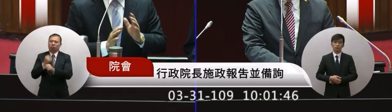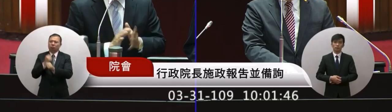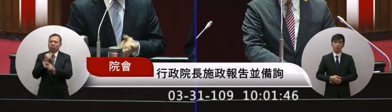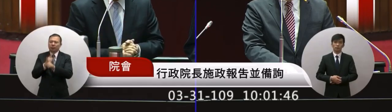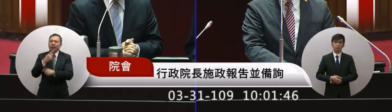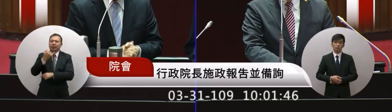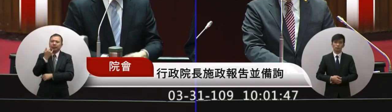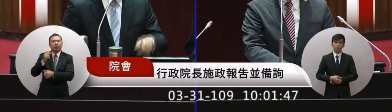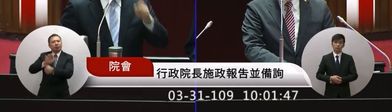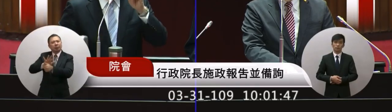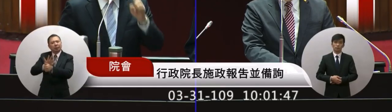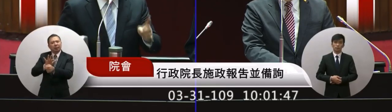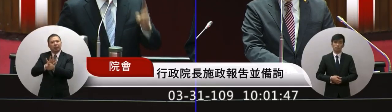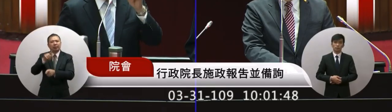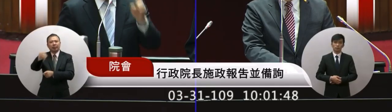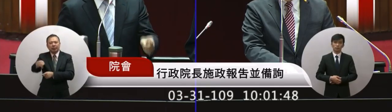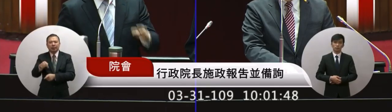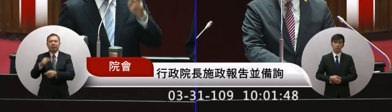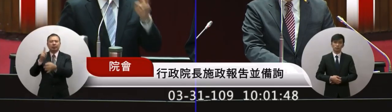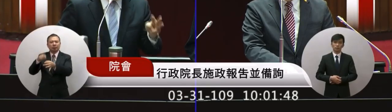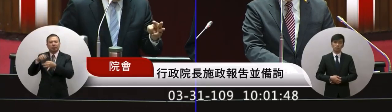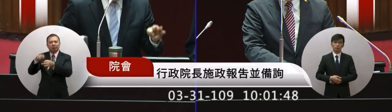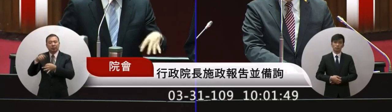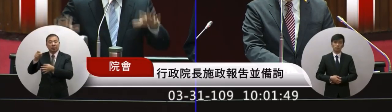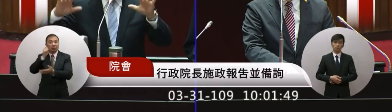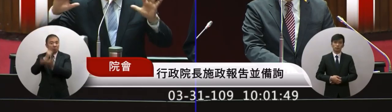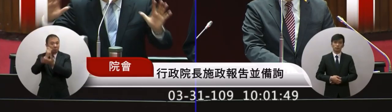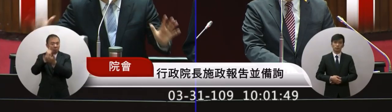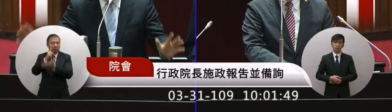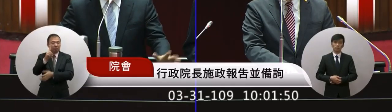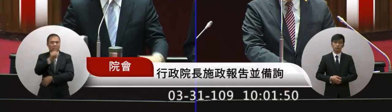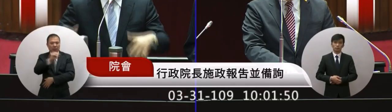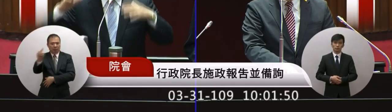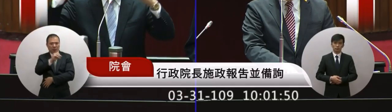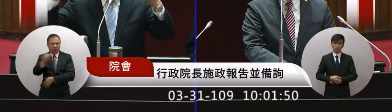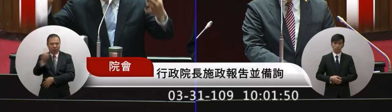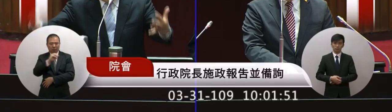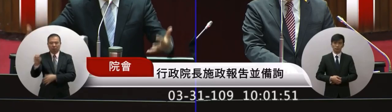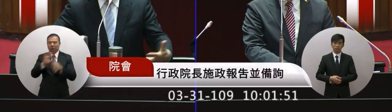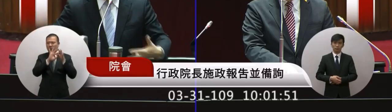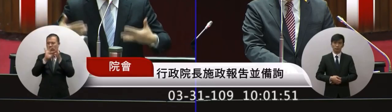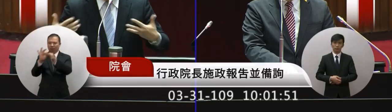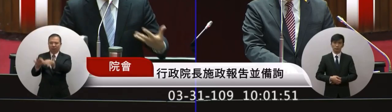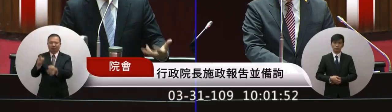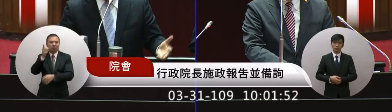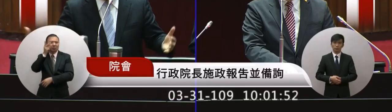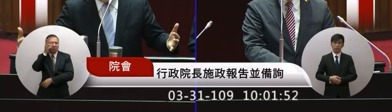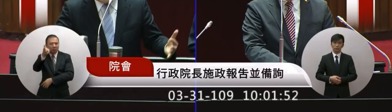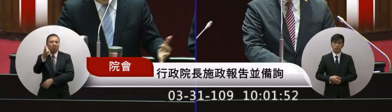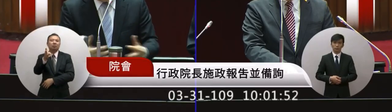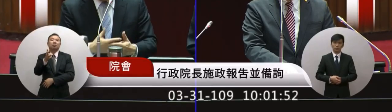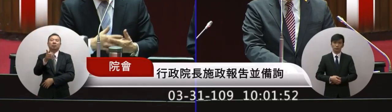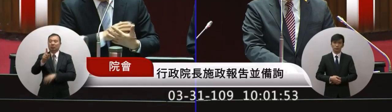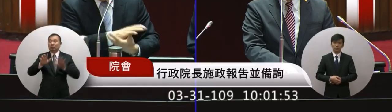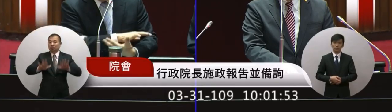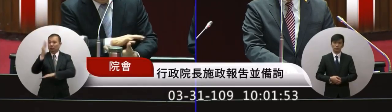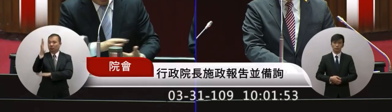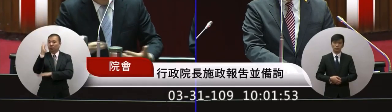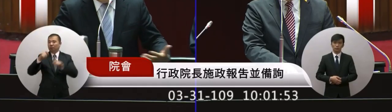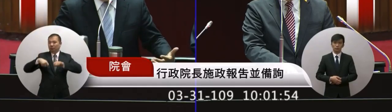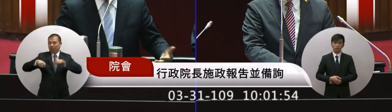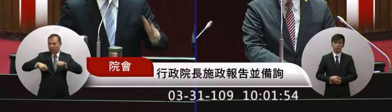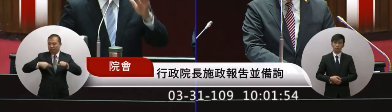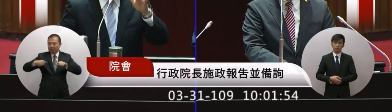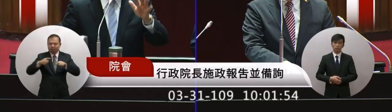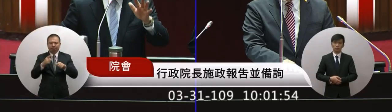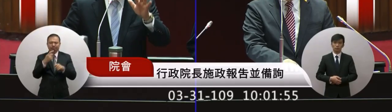他走出困境。所以1个月1万块，3个月有这样子的整个政策，现在正在